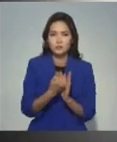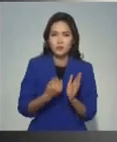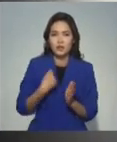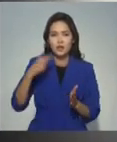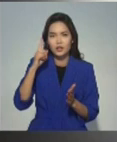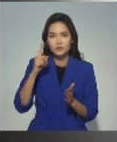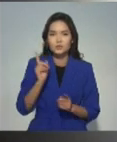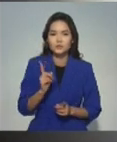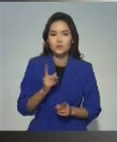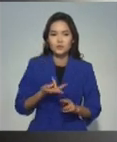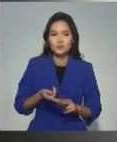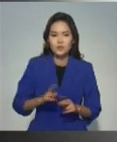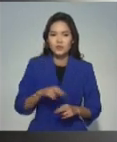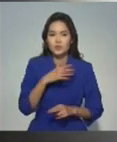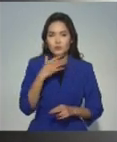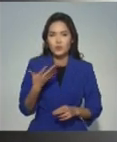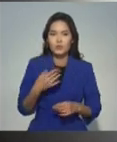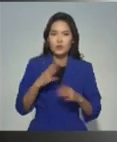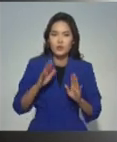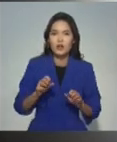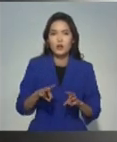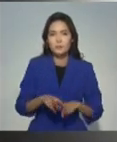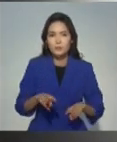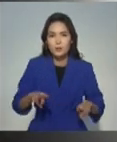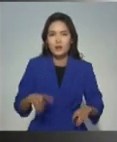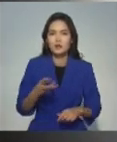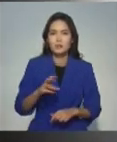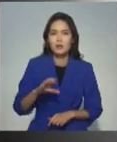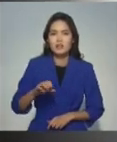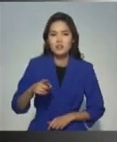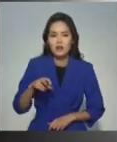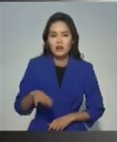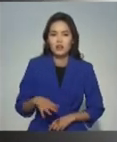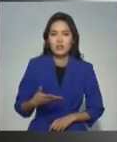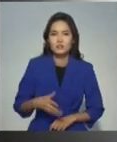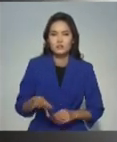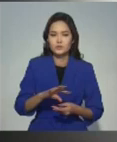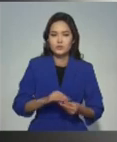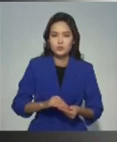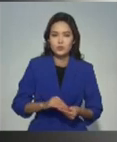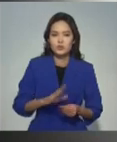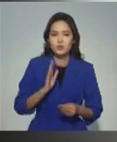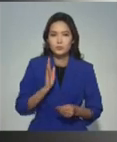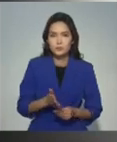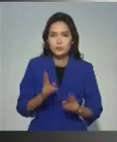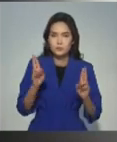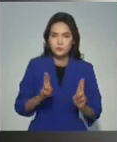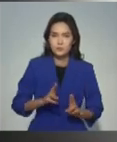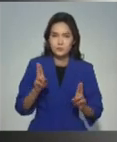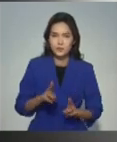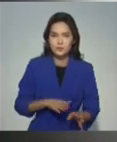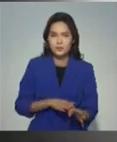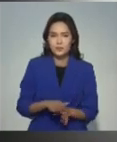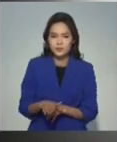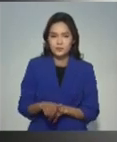что новый состав как Мажилиса, так и Маслихатов, он придаст импульс в деятельности